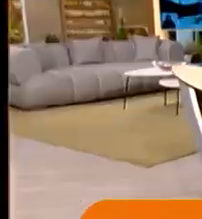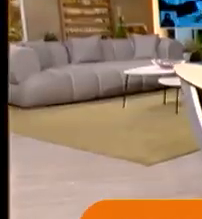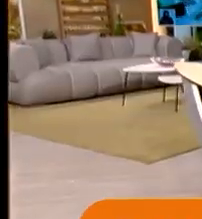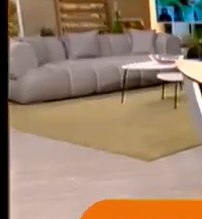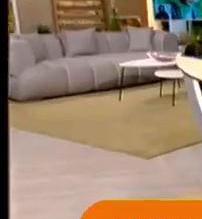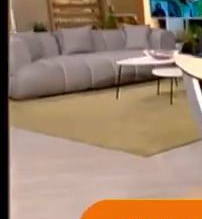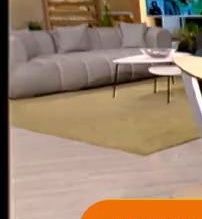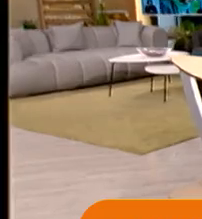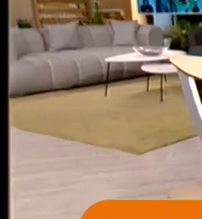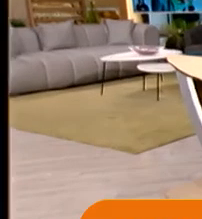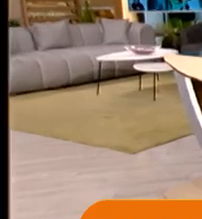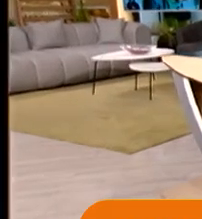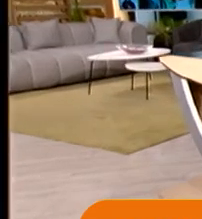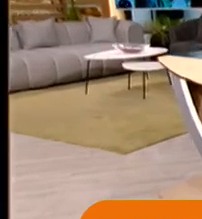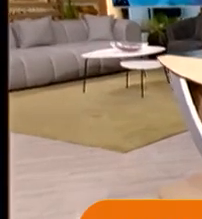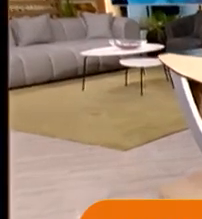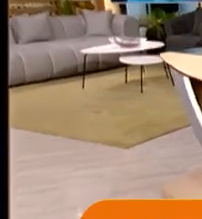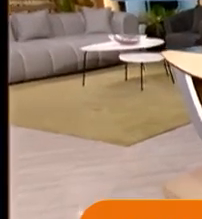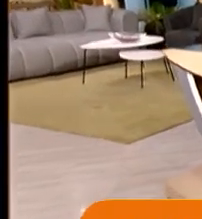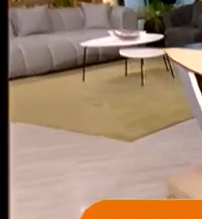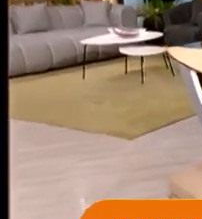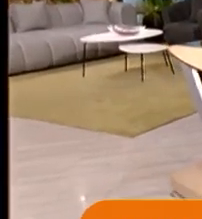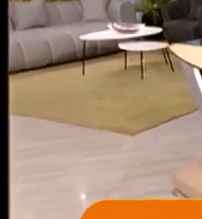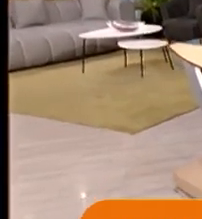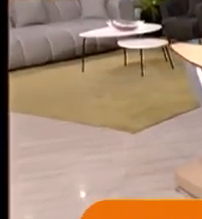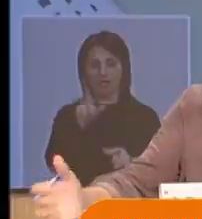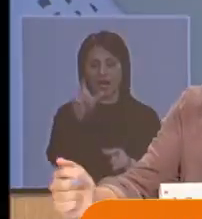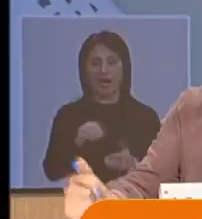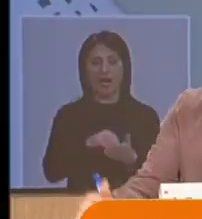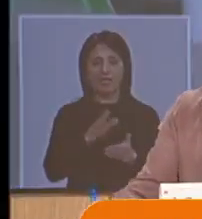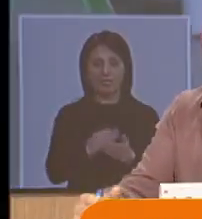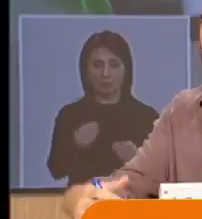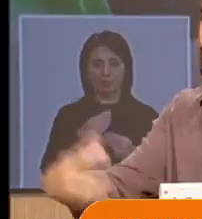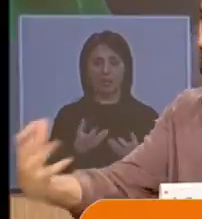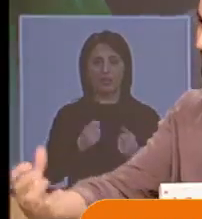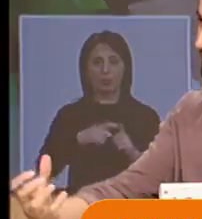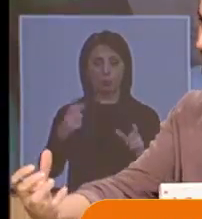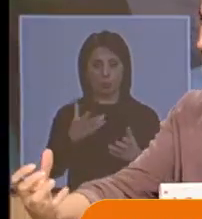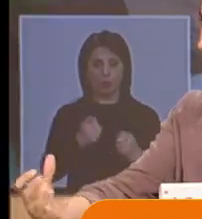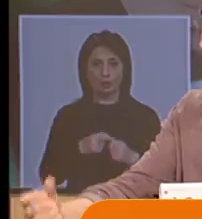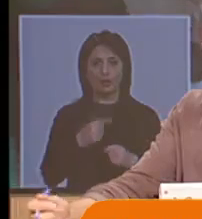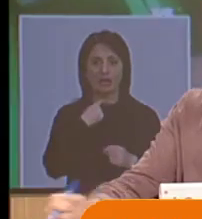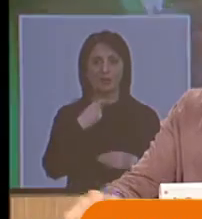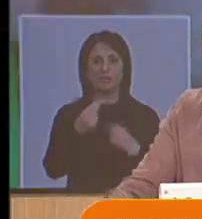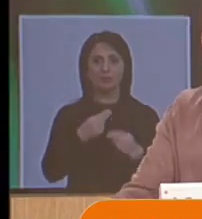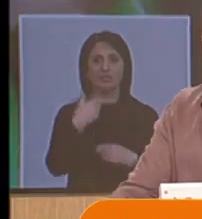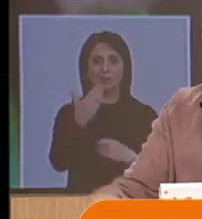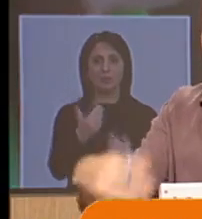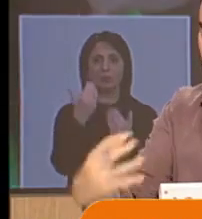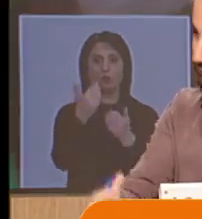საფრანგეთში, პარიზში თუ ცხოვრობს, სად უნდა მივცე ხმა. კი ბატონო, თამარ, ძალიან ბევრი ადამიანია სამწუხაროდ, ვისაც ფიზიკურად გადაადგილება არ